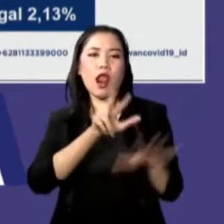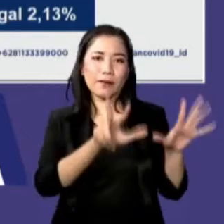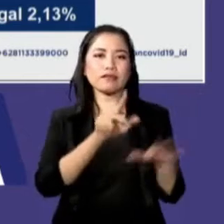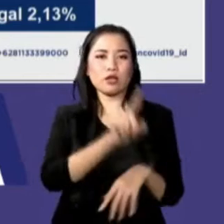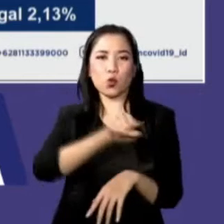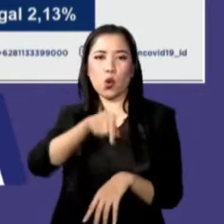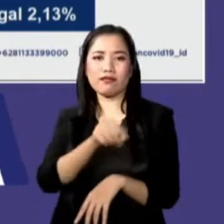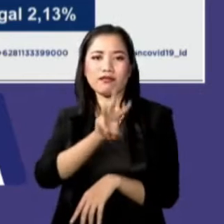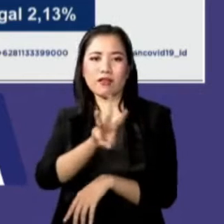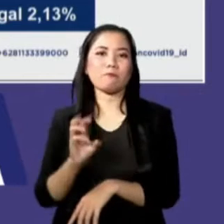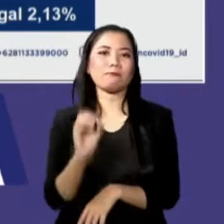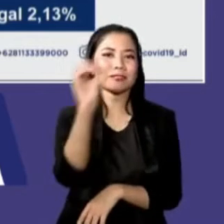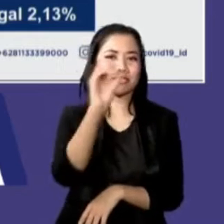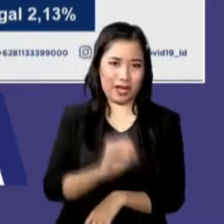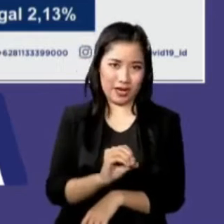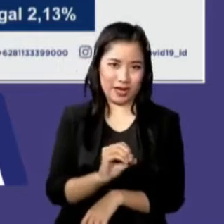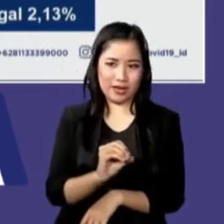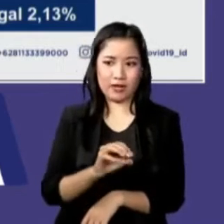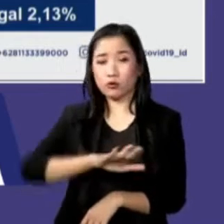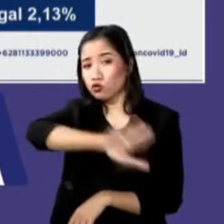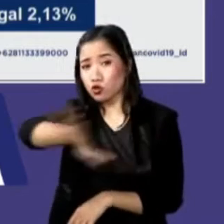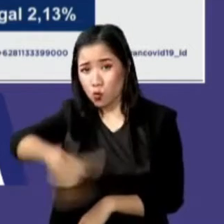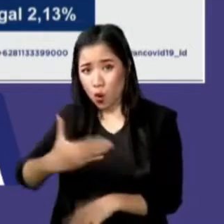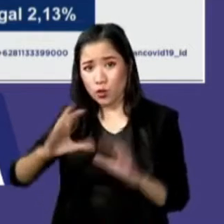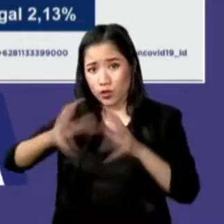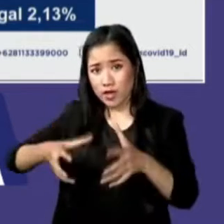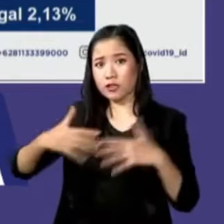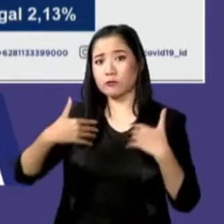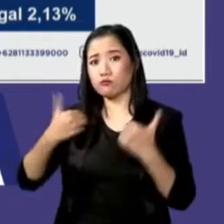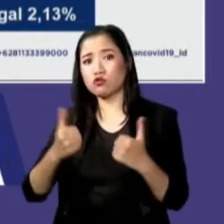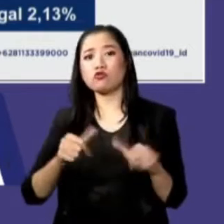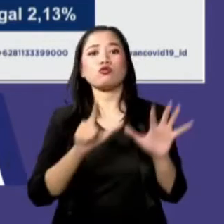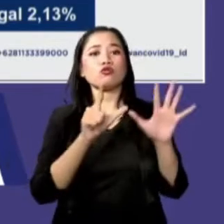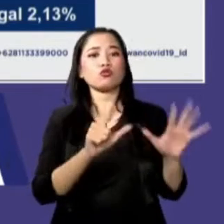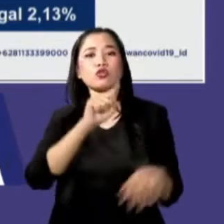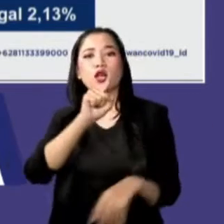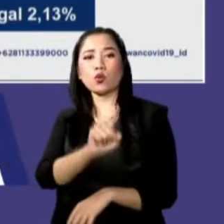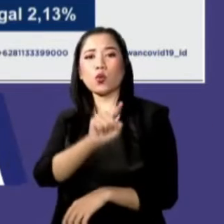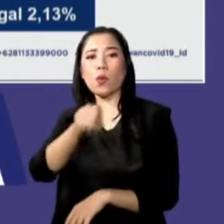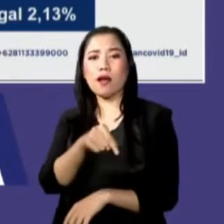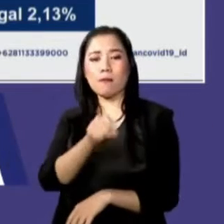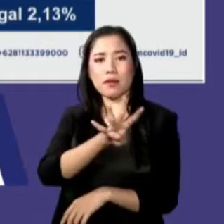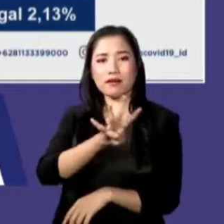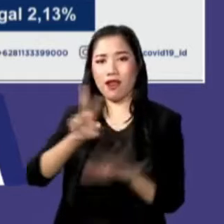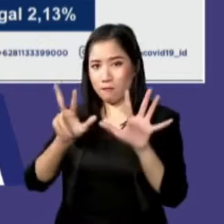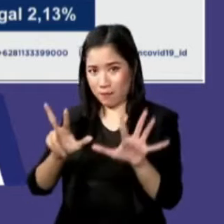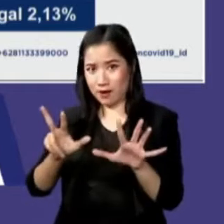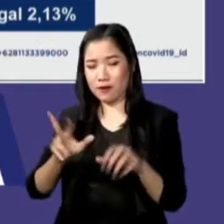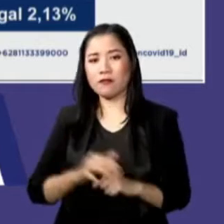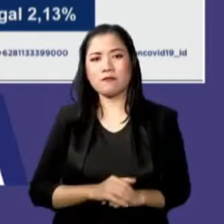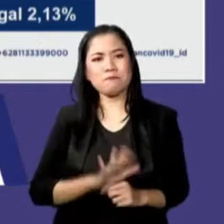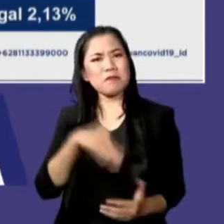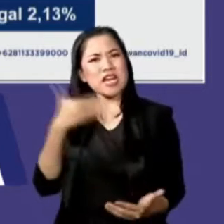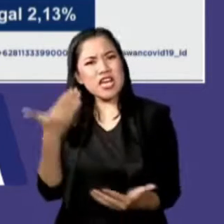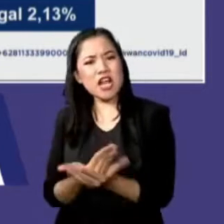81,3%, di mana kasus sembuh di dunia adalah 71,48%, sedang jumlah kasus